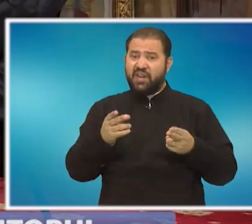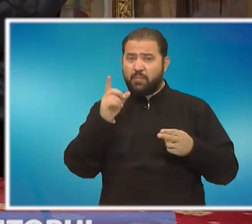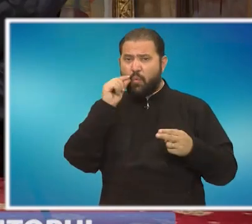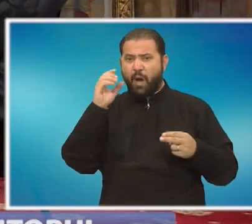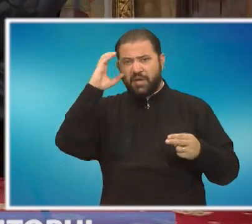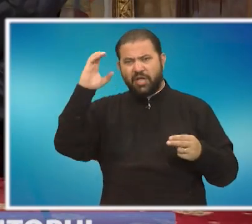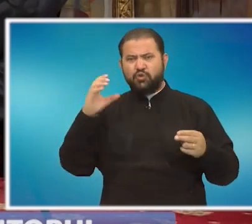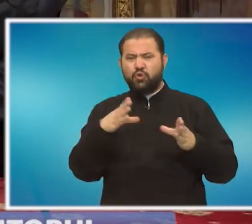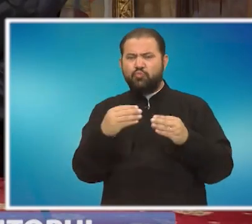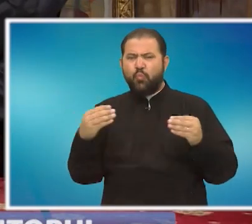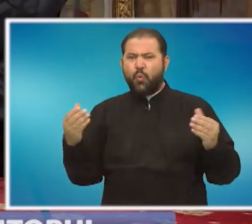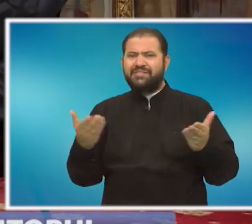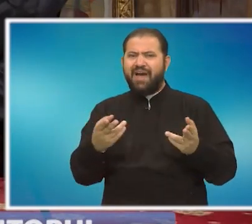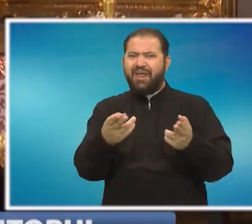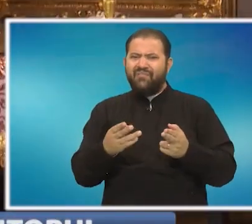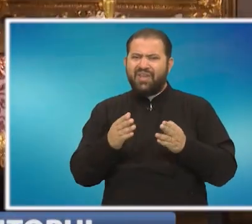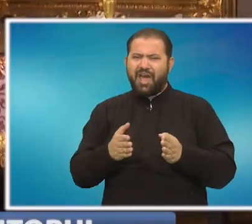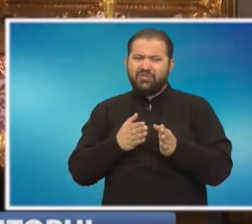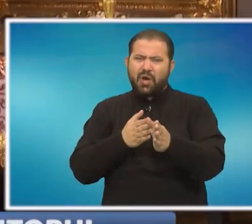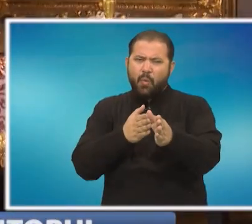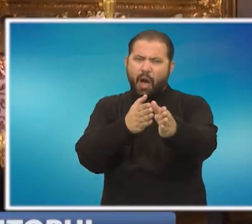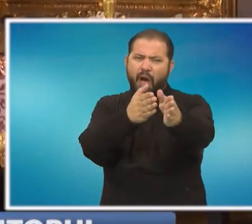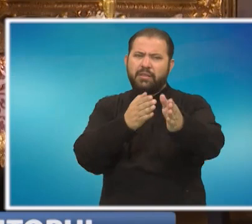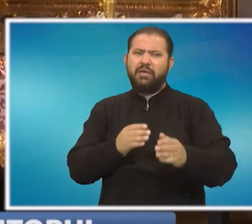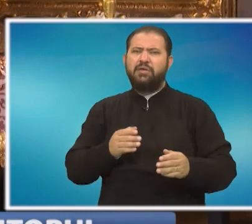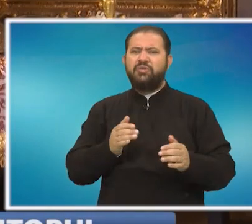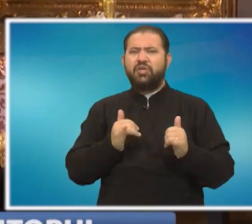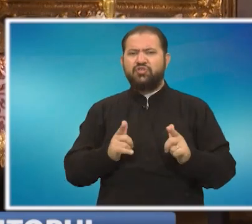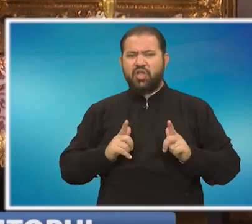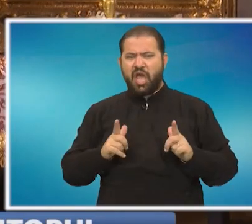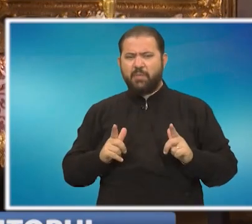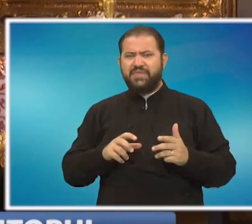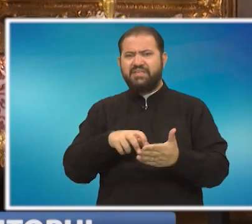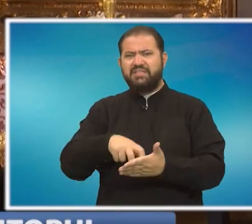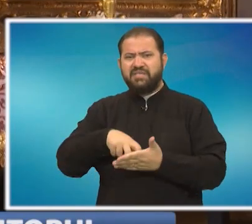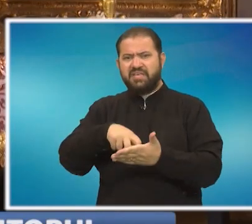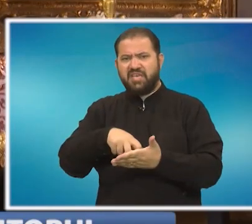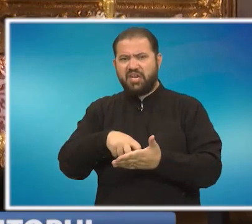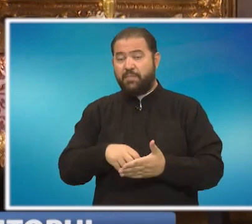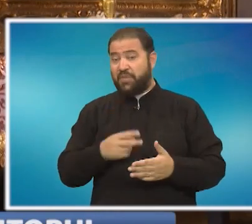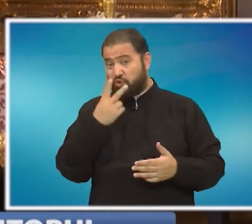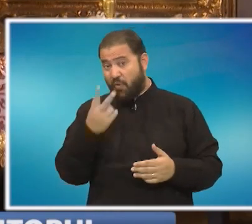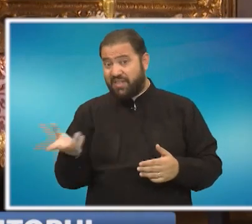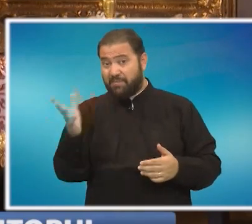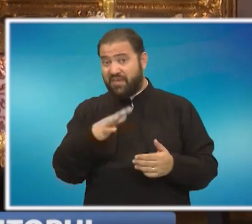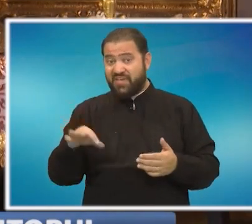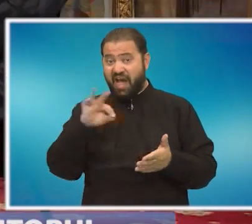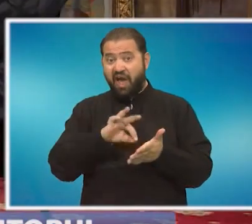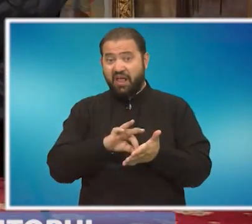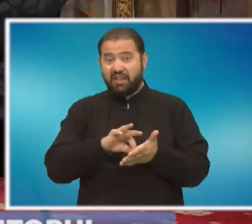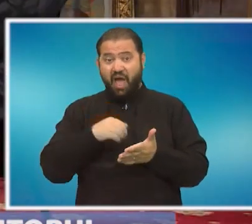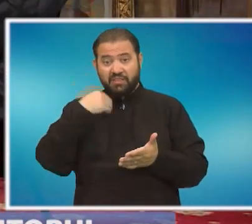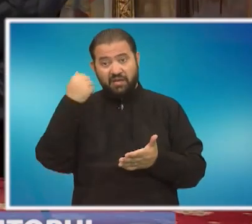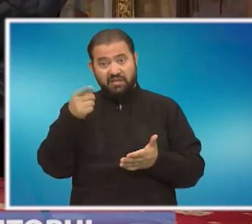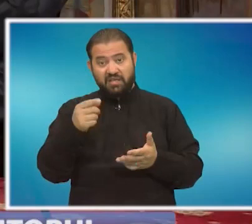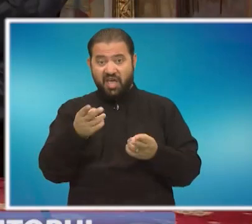București, venind pe Colina Bucuriei pentru a se întâlni cu Sfântul Dimitrie. Această întâlnire, sigur, o vedem și de fiecare dată de câte ori